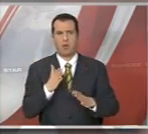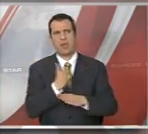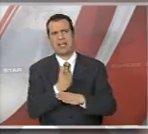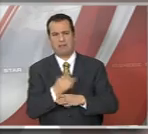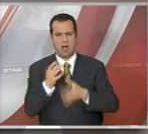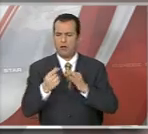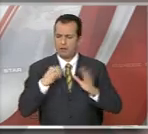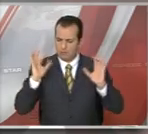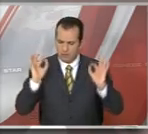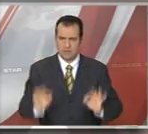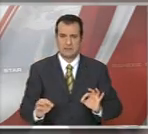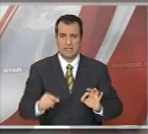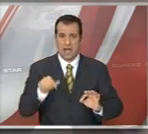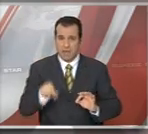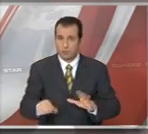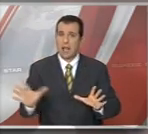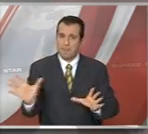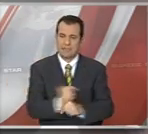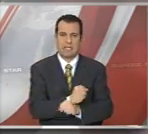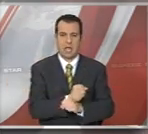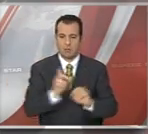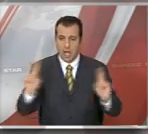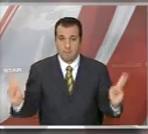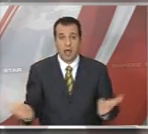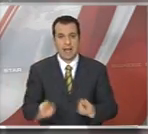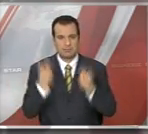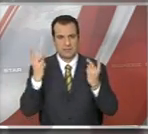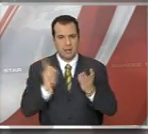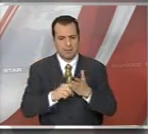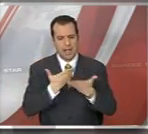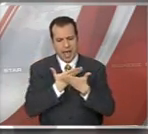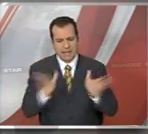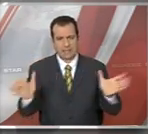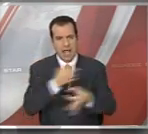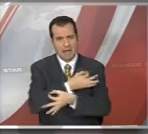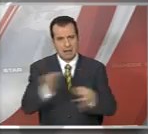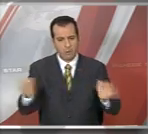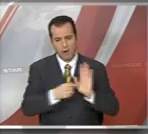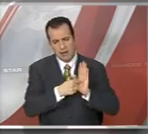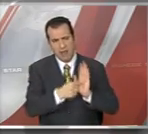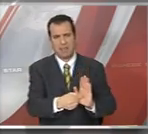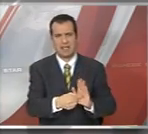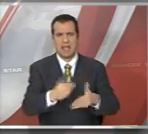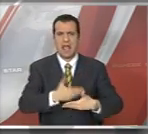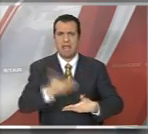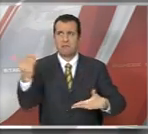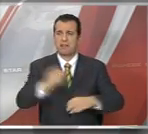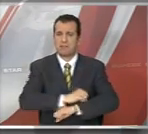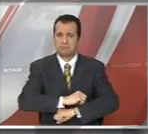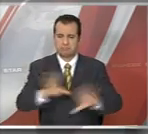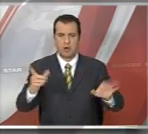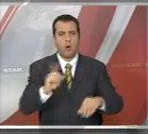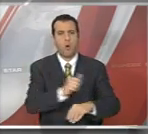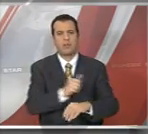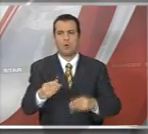ό όχι όχι αυτές είναι μεγάλες επιτυχίες για τον τόπο πρέπει να λέγονται πρέπει να γίνονται πρωτοσέλιδα και όχι μόνο στα άσχημα